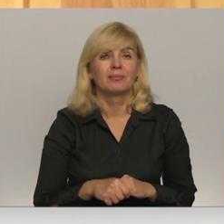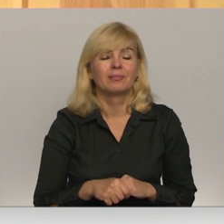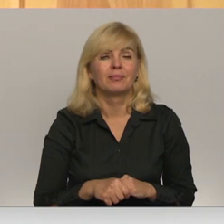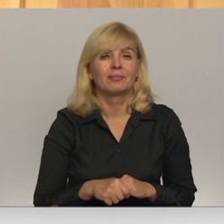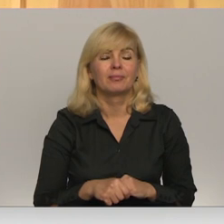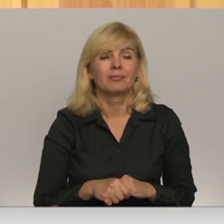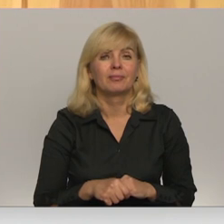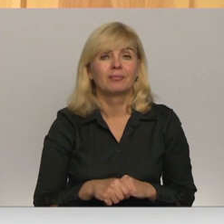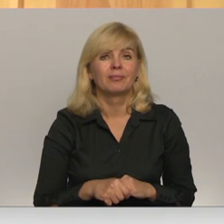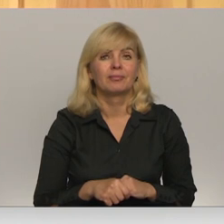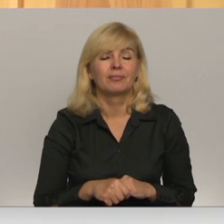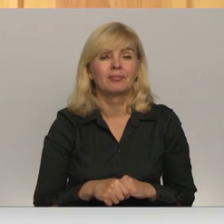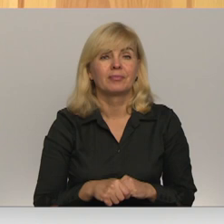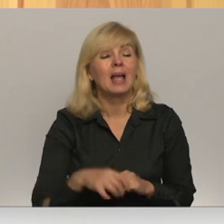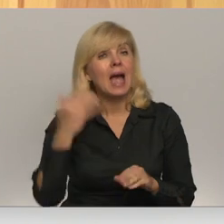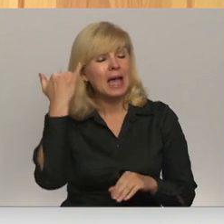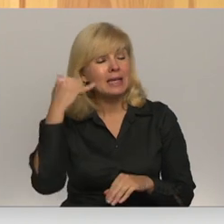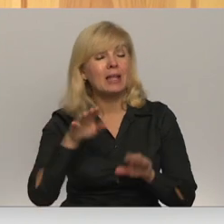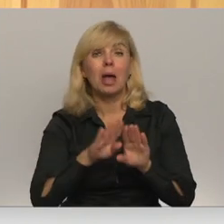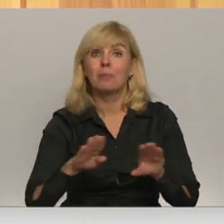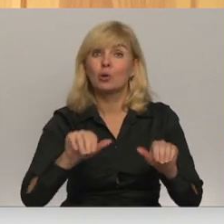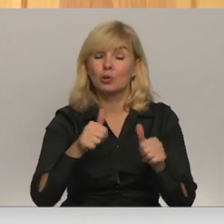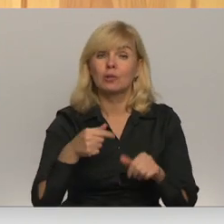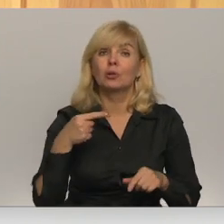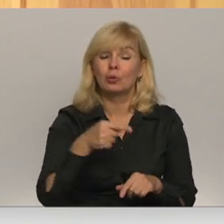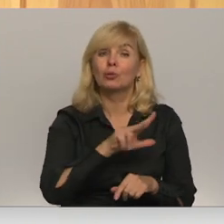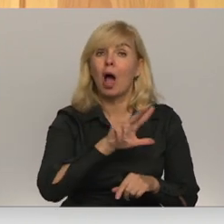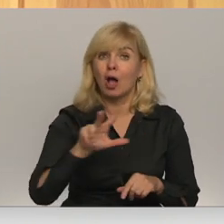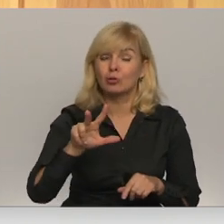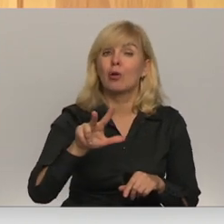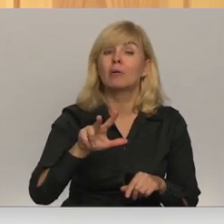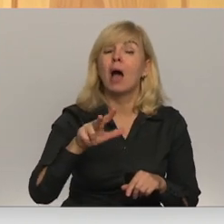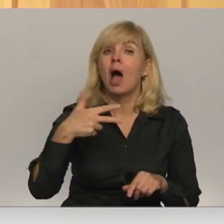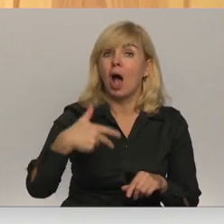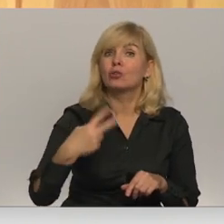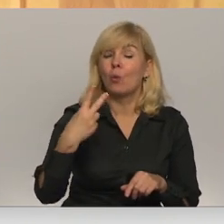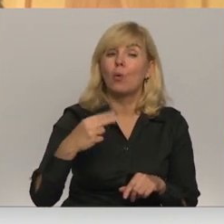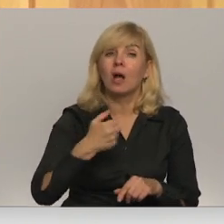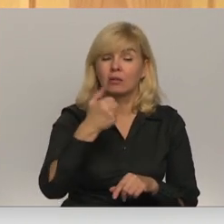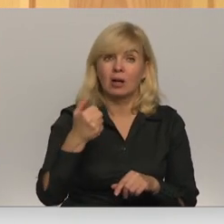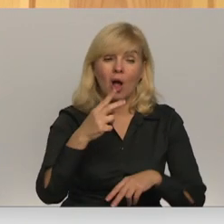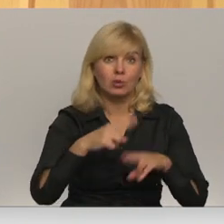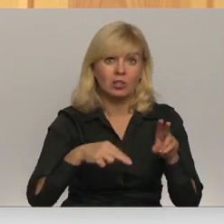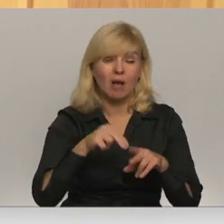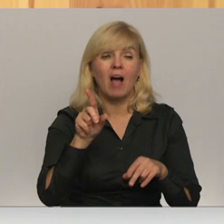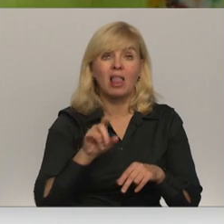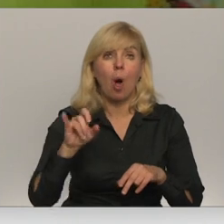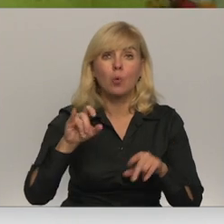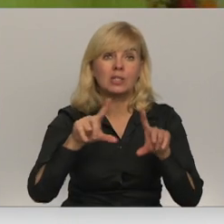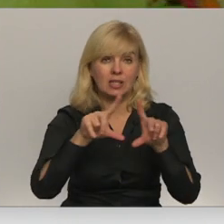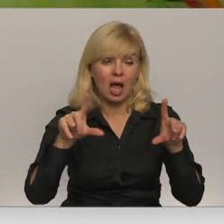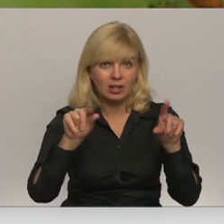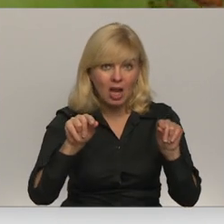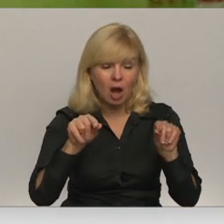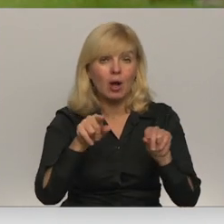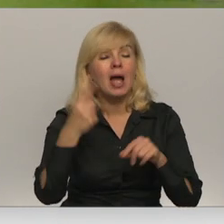piemuļtu. Ideja par muzeju izveidu 1882. Gadā celtajā Lancinieku skolas ēkā